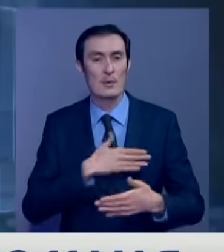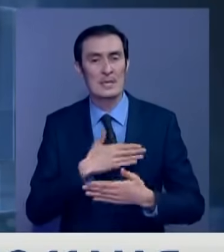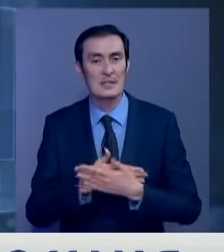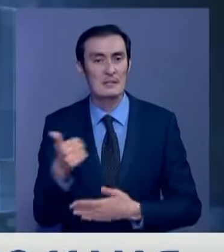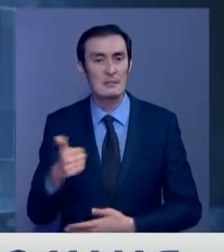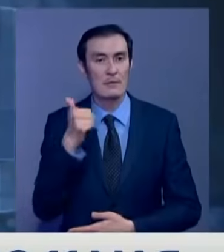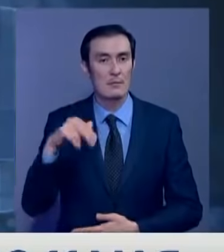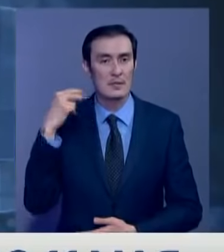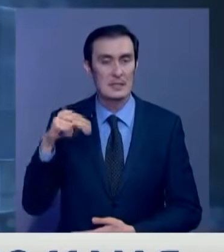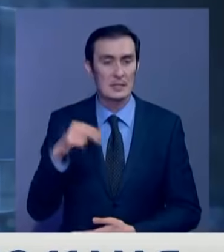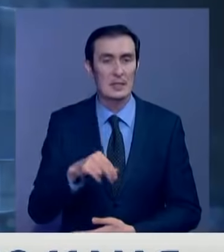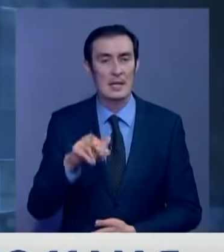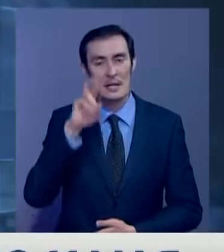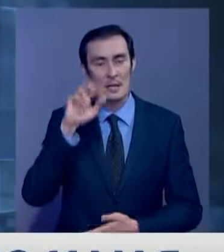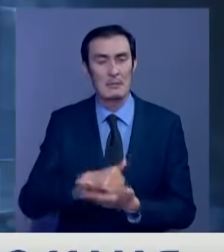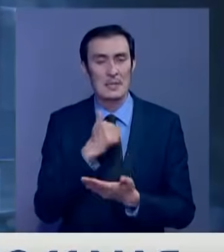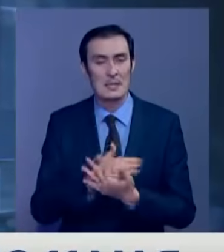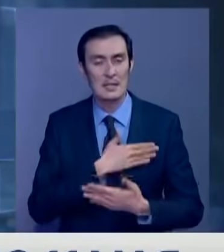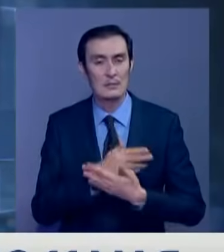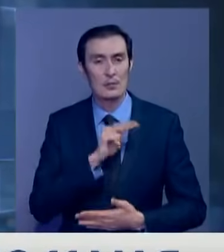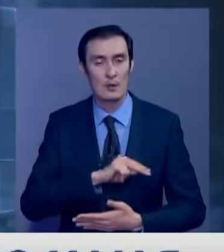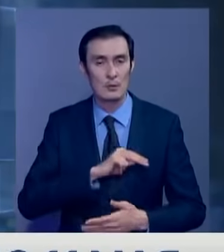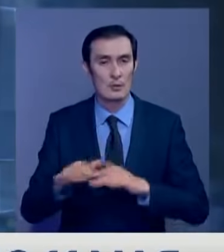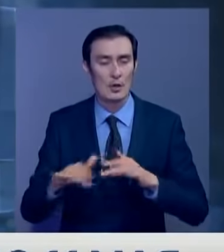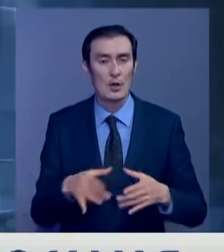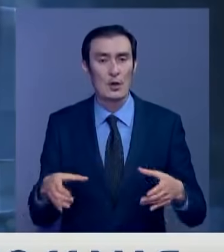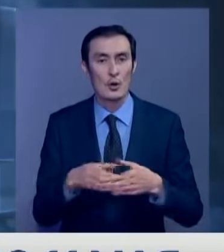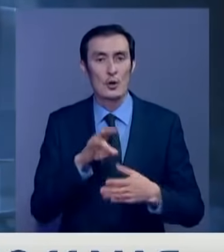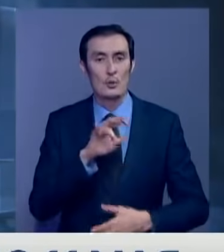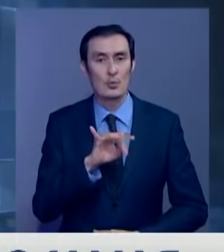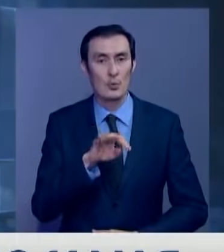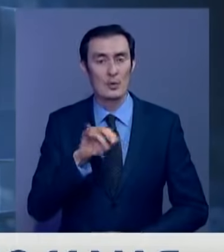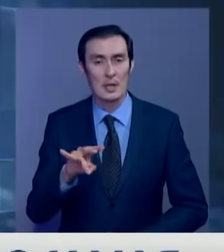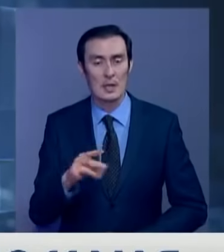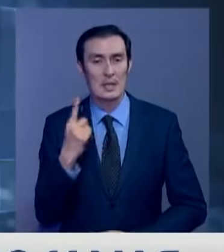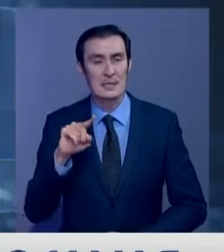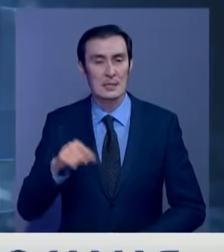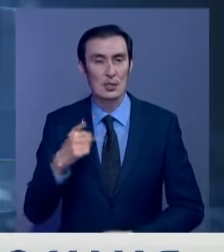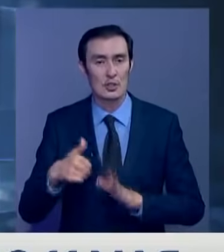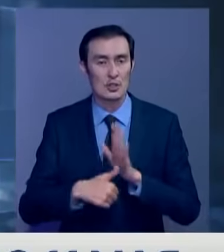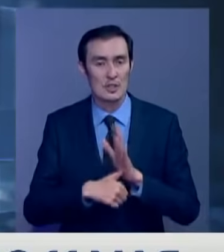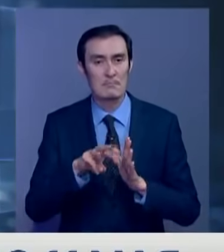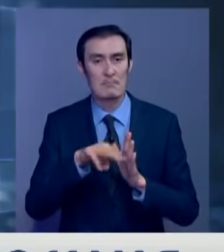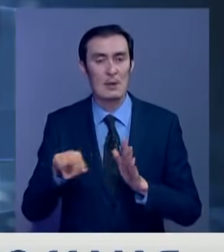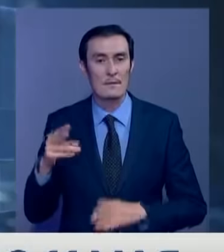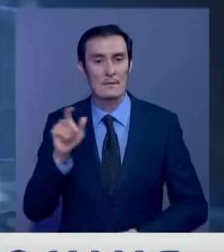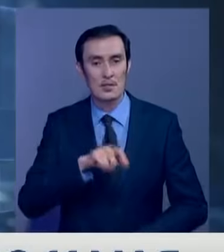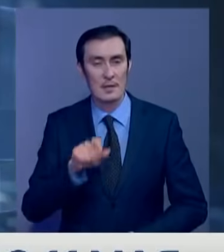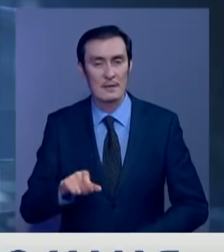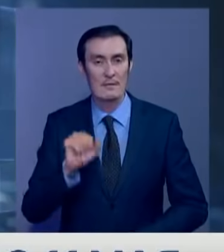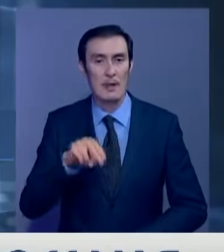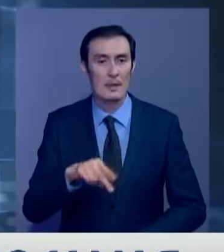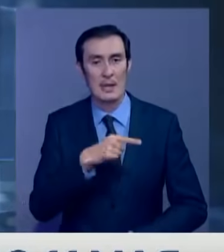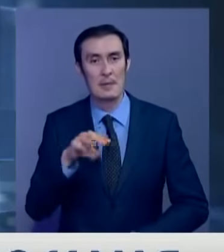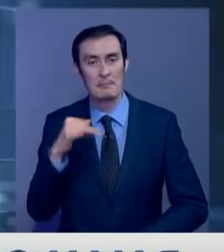инициативе первого президента Елбасы. Активную работу ведет партия «Нур-Отан». Более 1,6 миллиона человек в